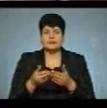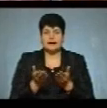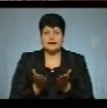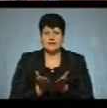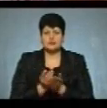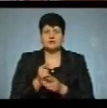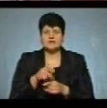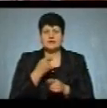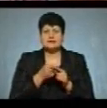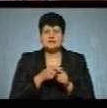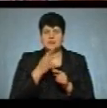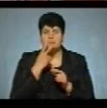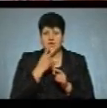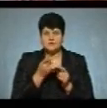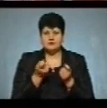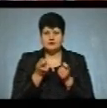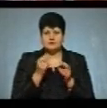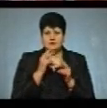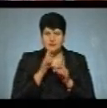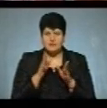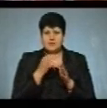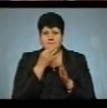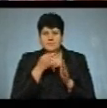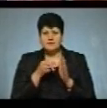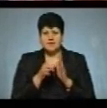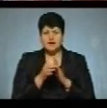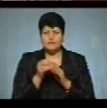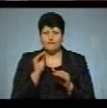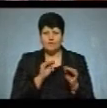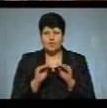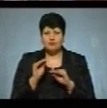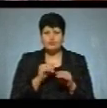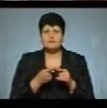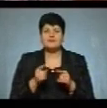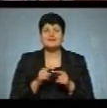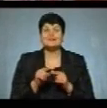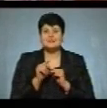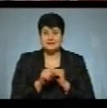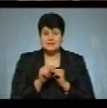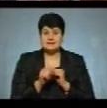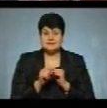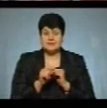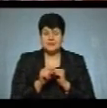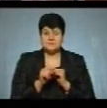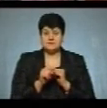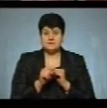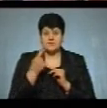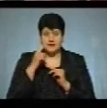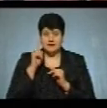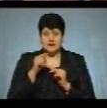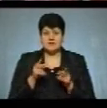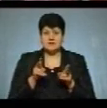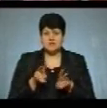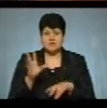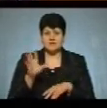це бачить. А якщо щось трішечки не так, ми її підказуємо, формуємо, і цей багаж знань залишається